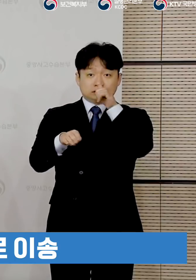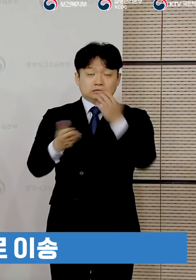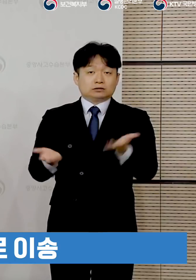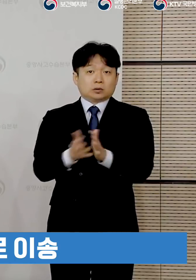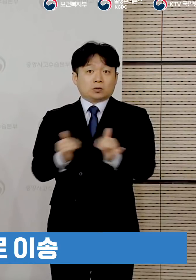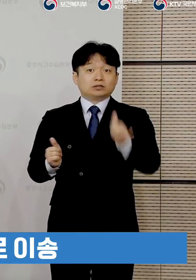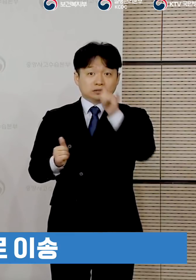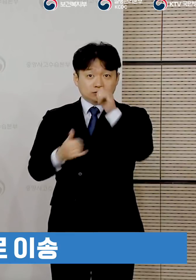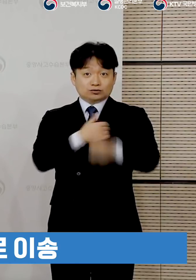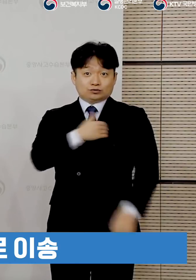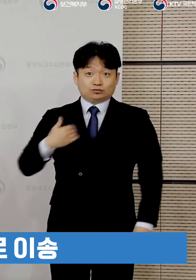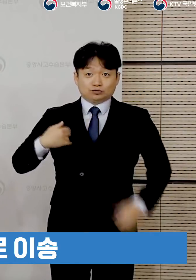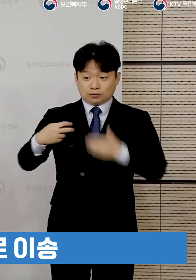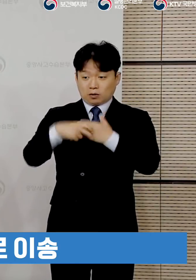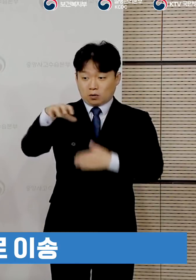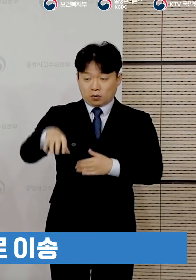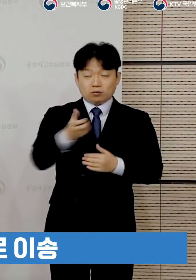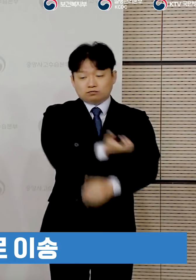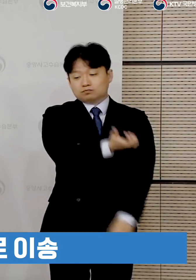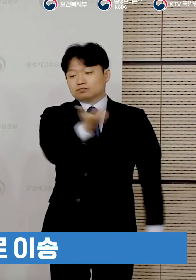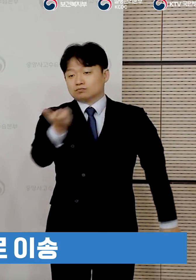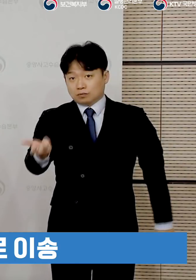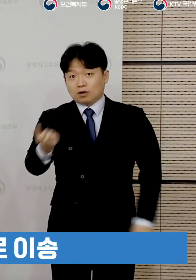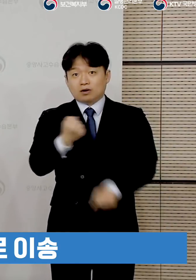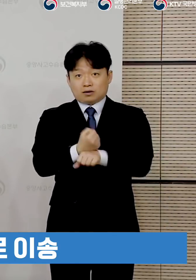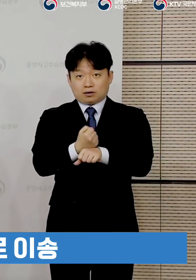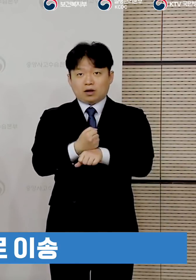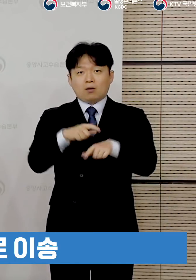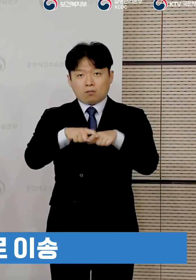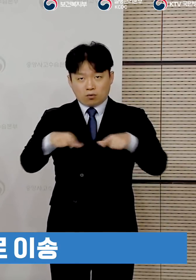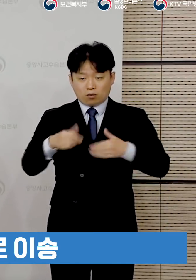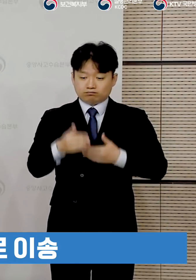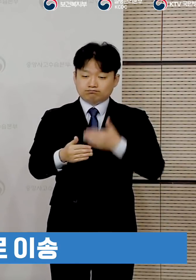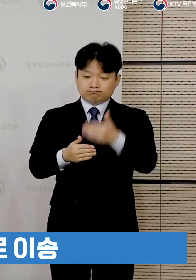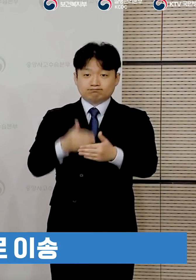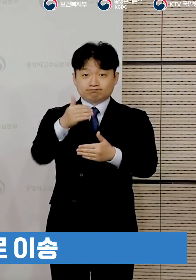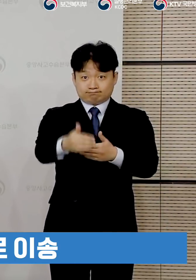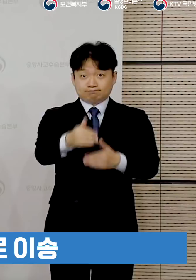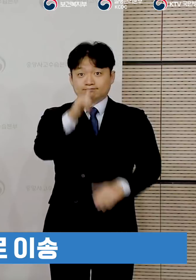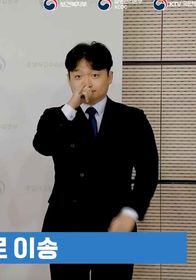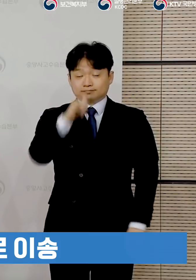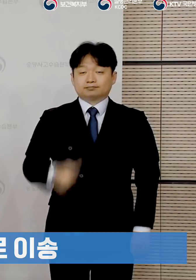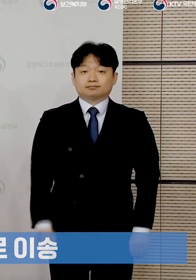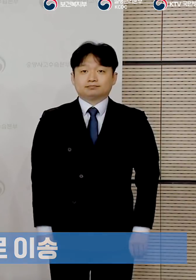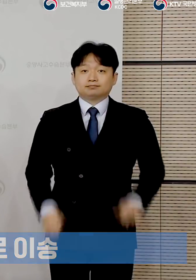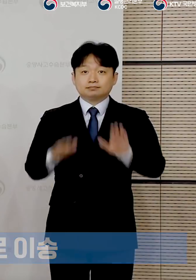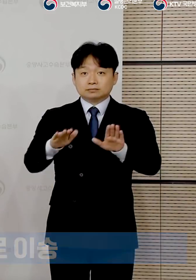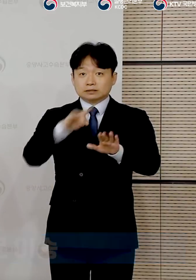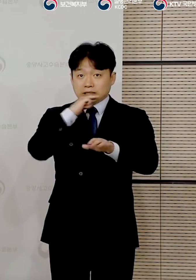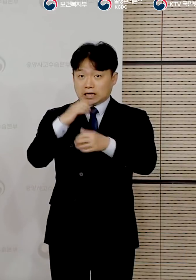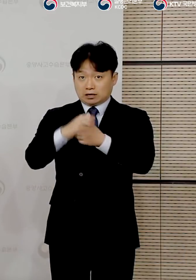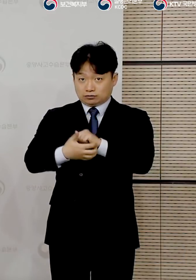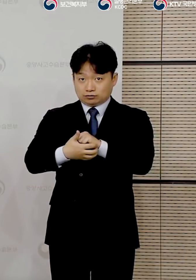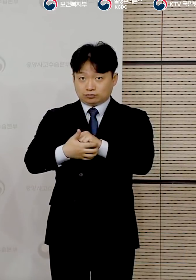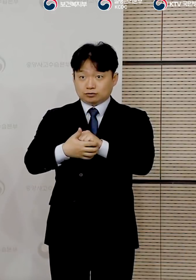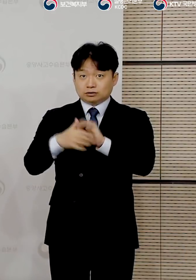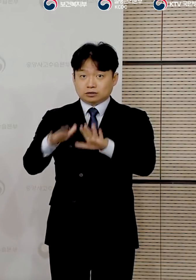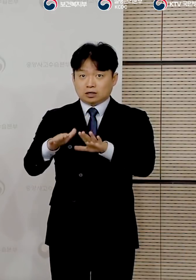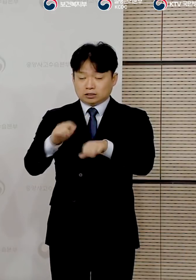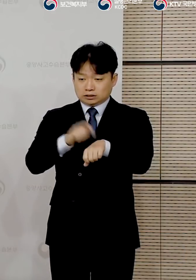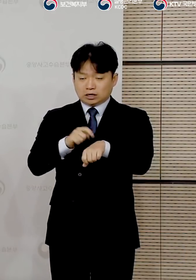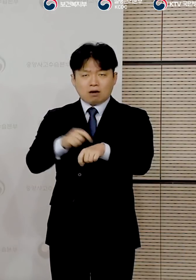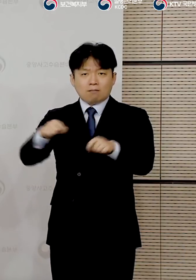있는 이러한 곳에서 담당을 하는 일반적인 치료 절차를 밟게 됩니다. 다만 지금 대구와 같이 매우